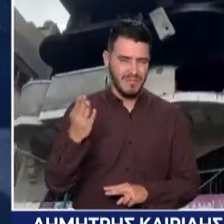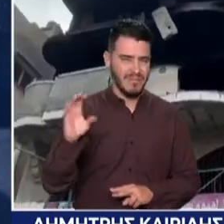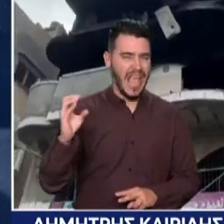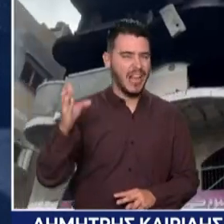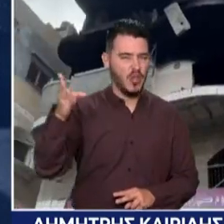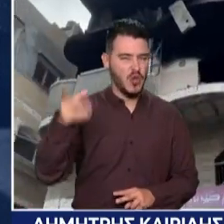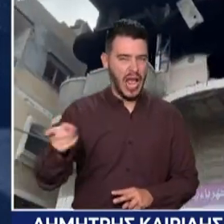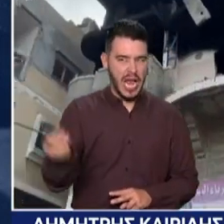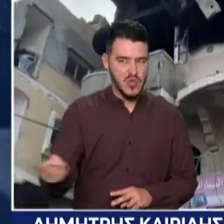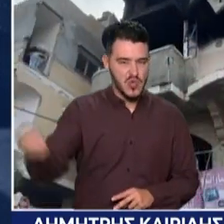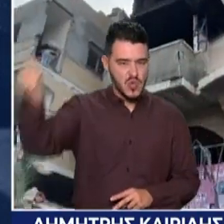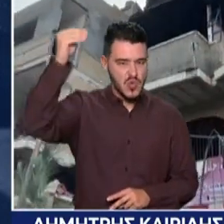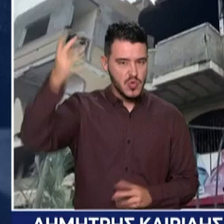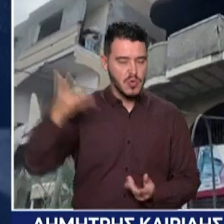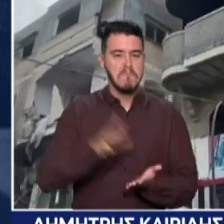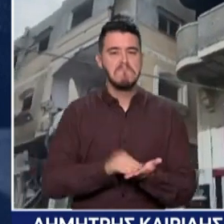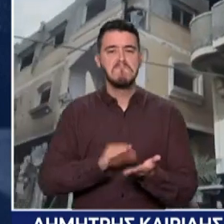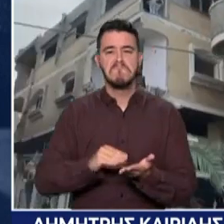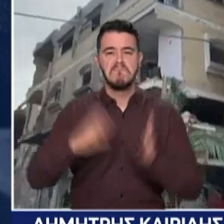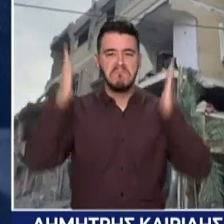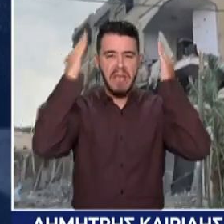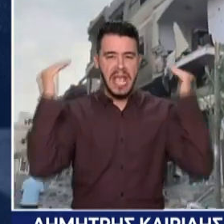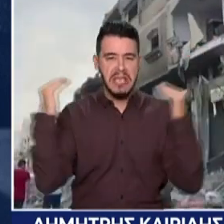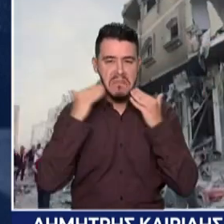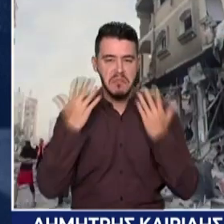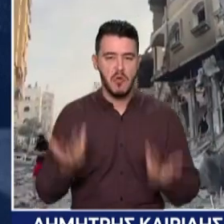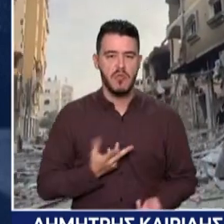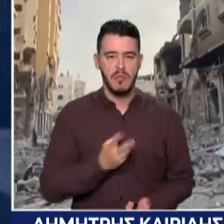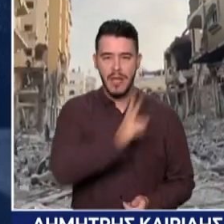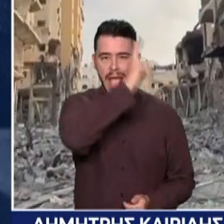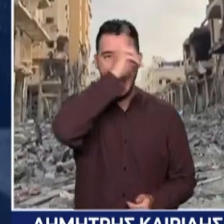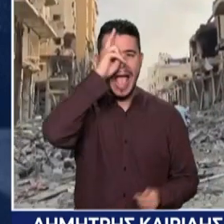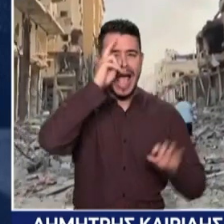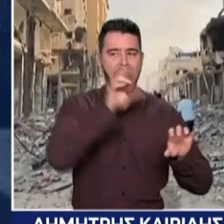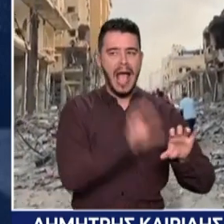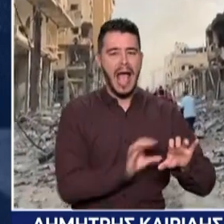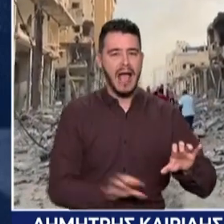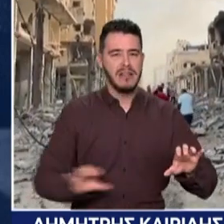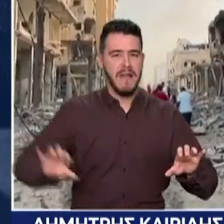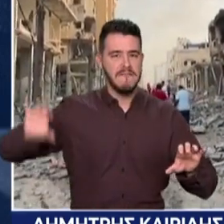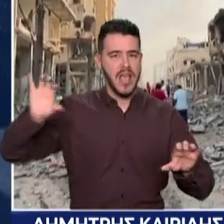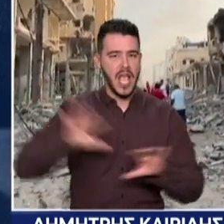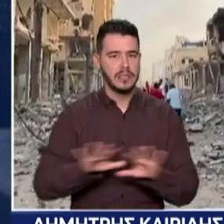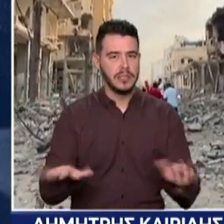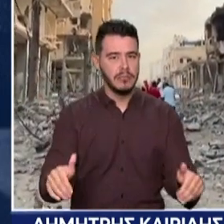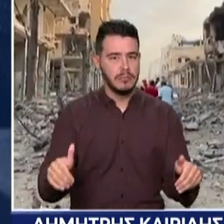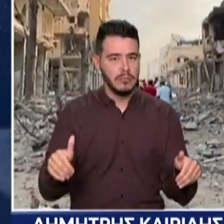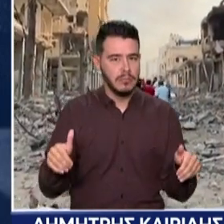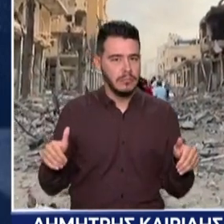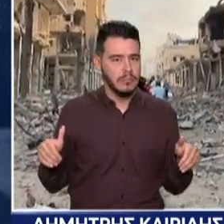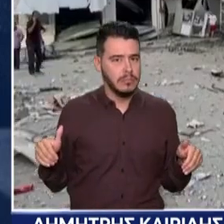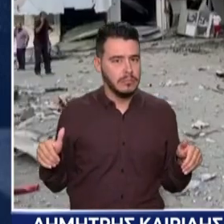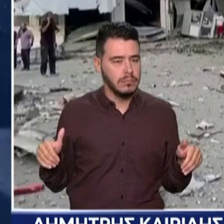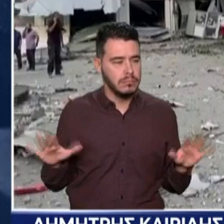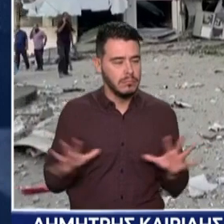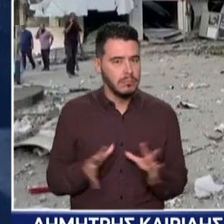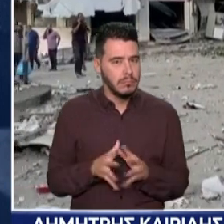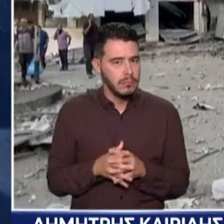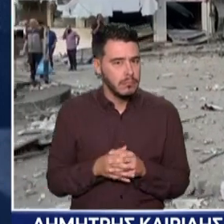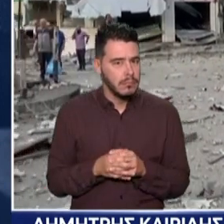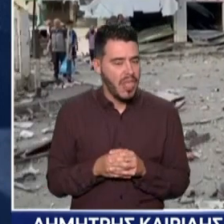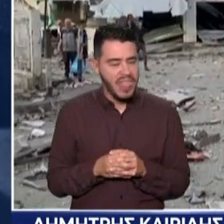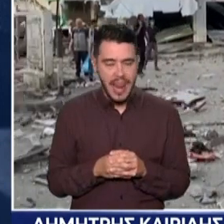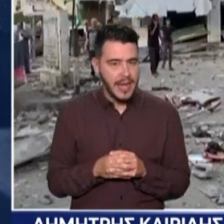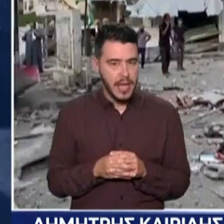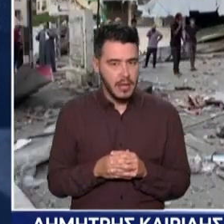οι Αιγύπτιοι και οι Σαουδάραβες βλέπετε ότι παρά την πίεση που έχουν από την κοινή τους γνώμη, κρατούν κάπως κάποια